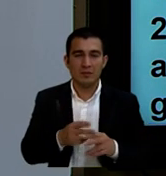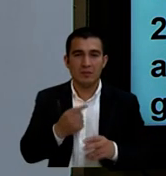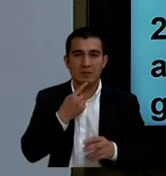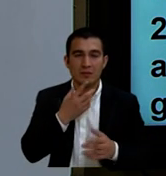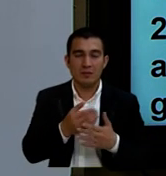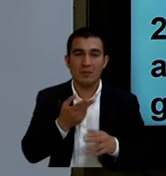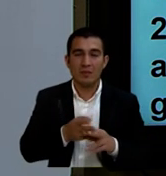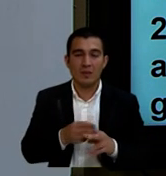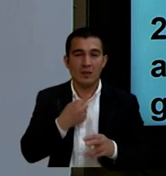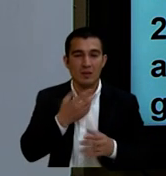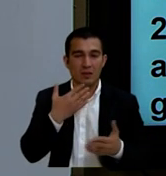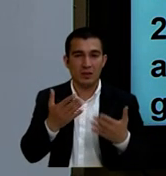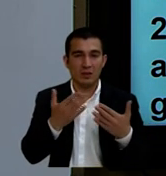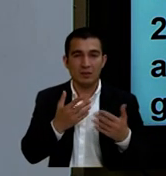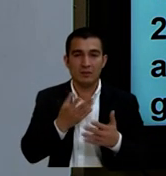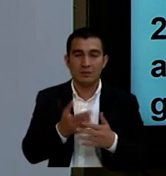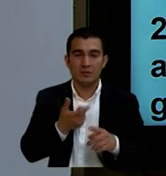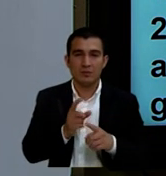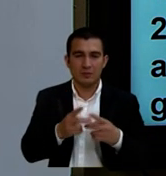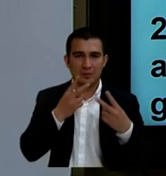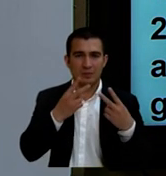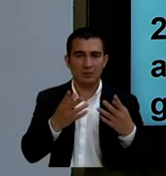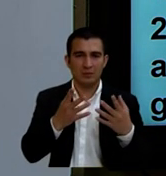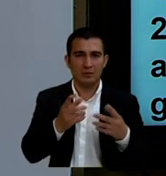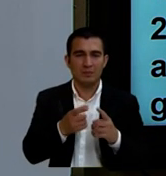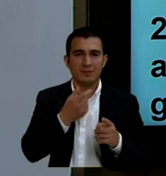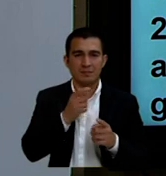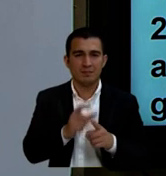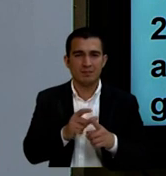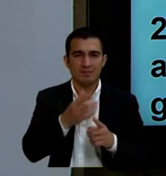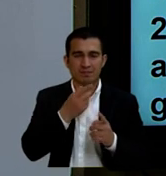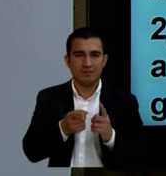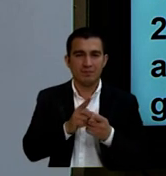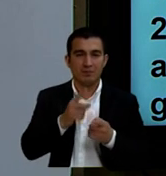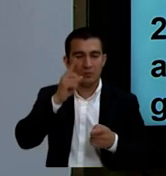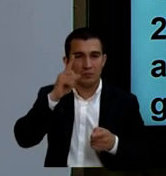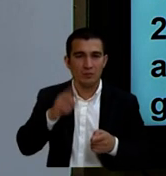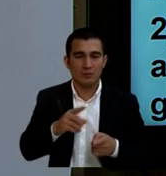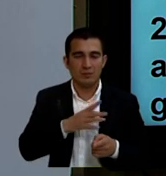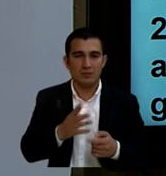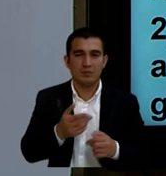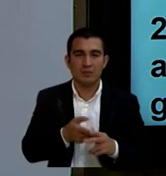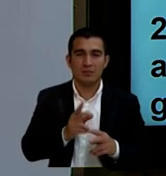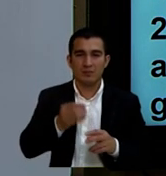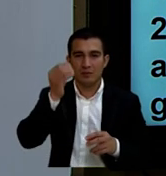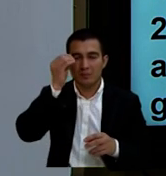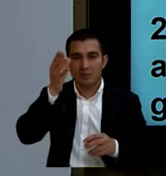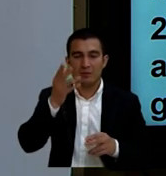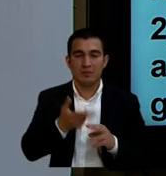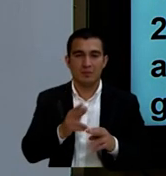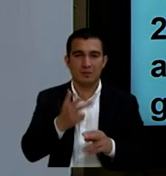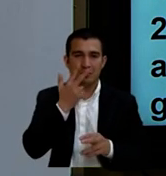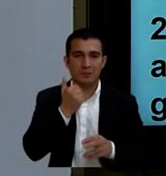zaruriy sifatlarning barchasini mujassamlashtirishni bilishni ta'minlaydigan bilim,